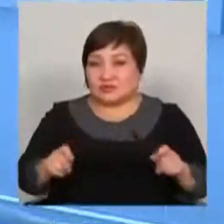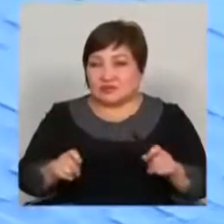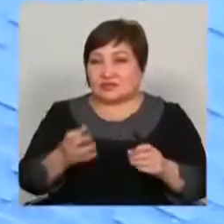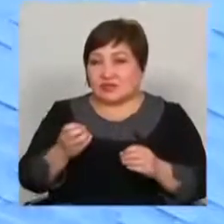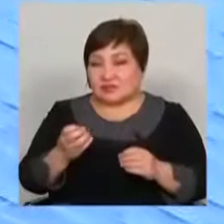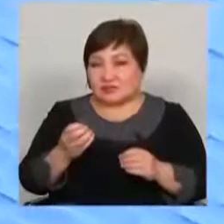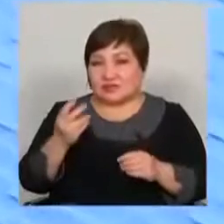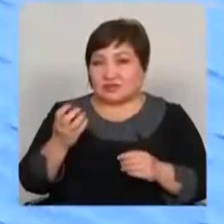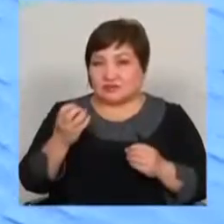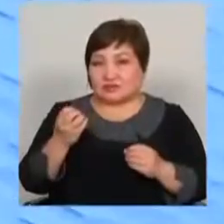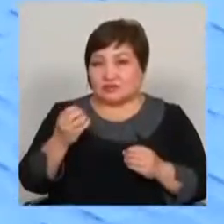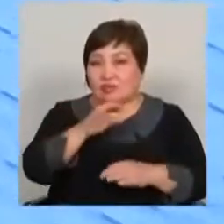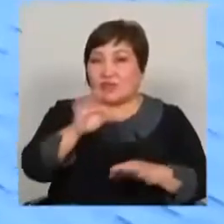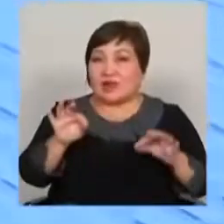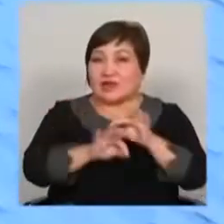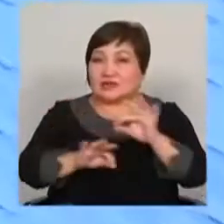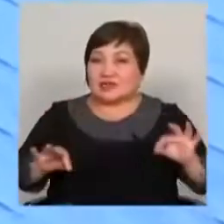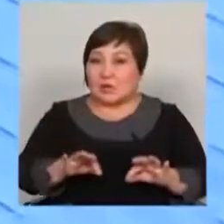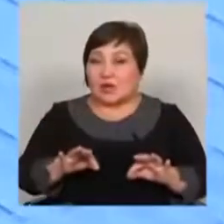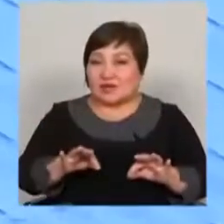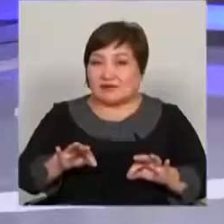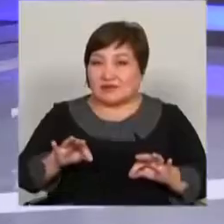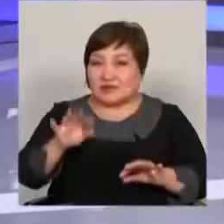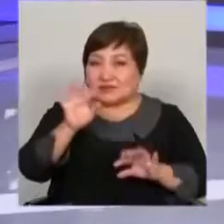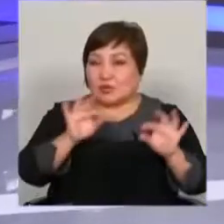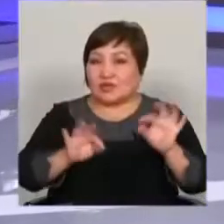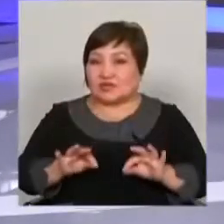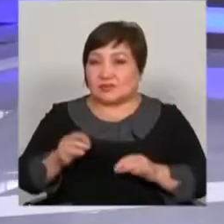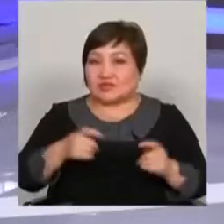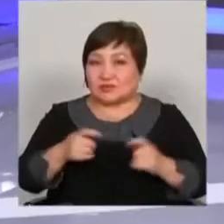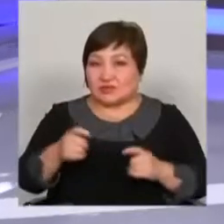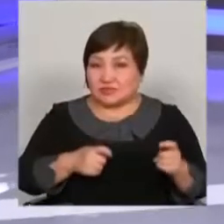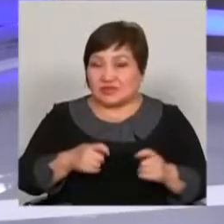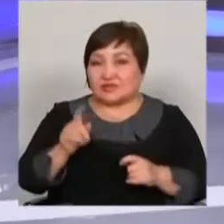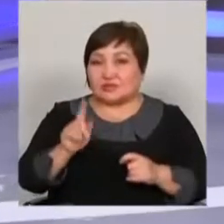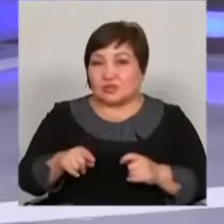сәулет басқармасымен 5 гектар индустриалдық аймақта